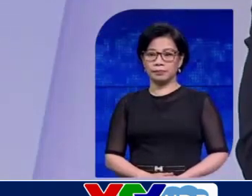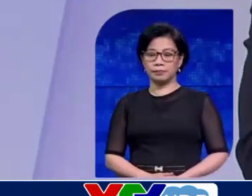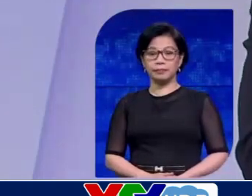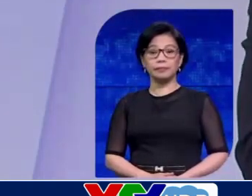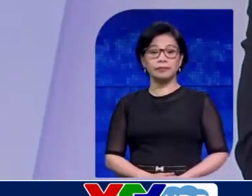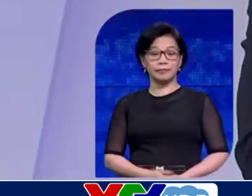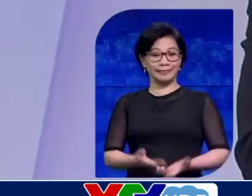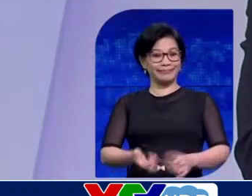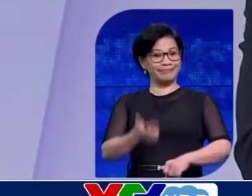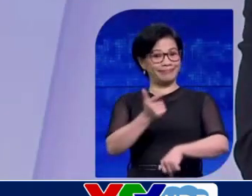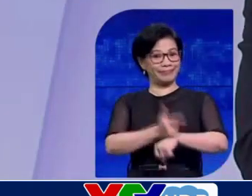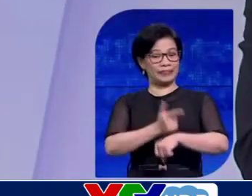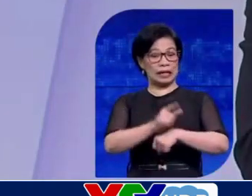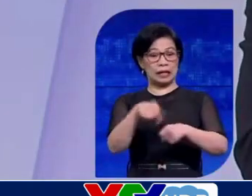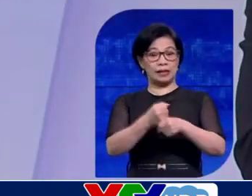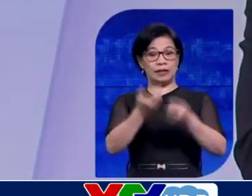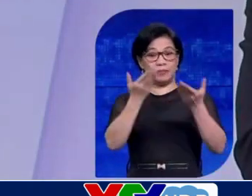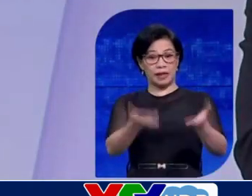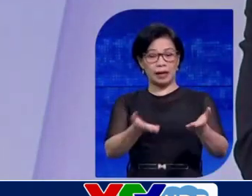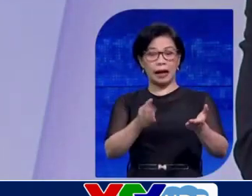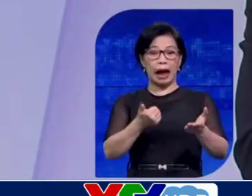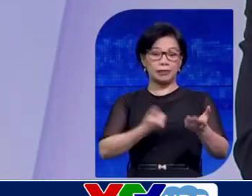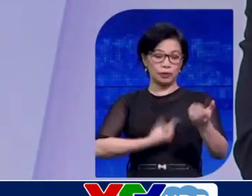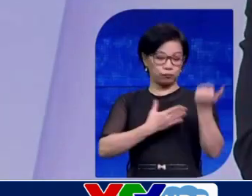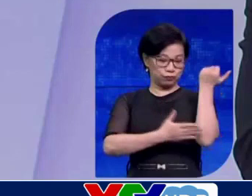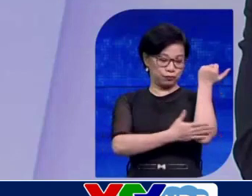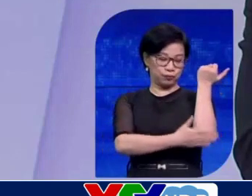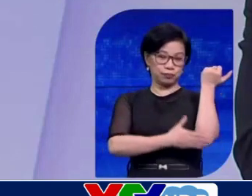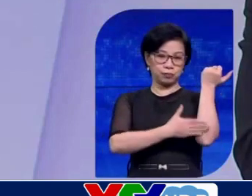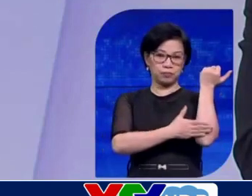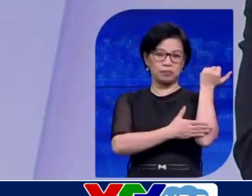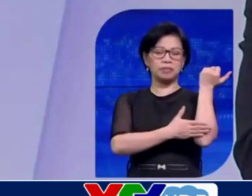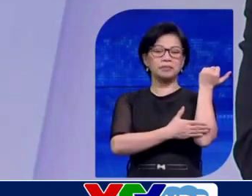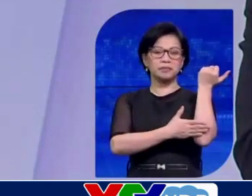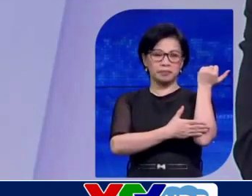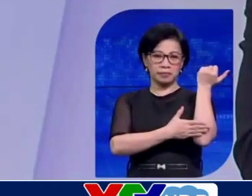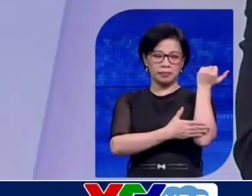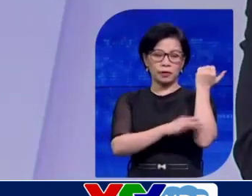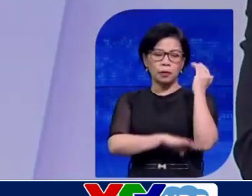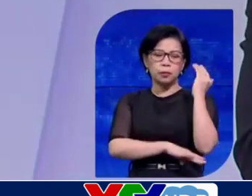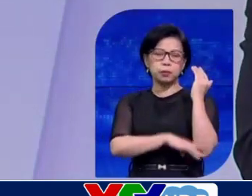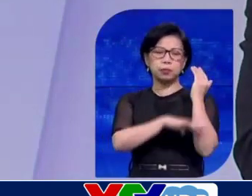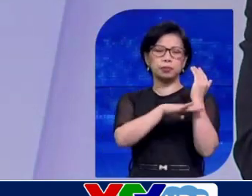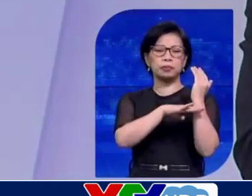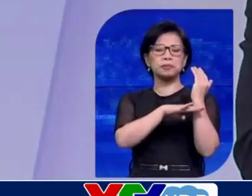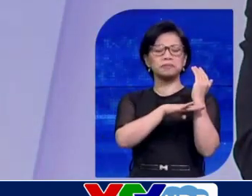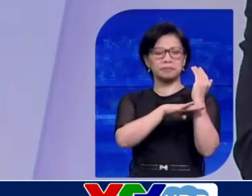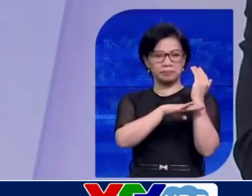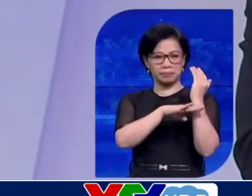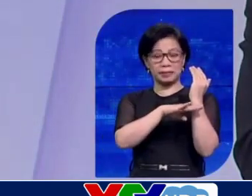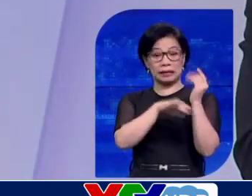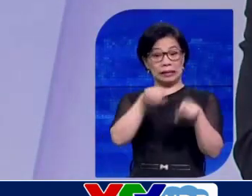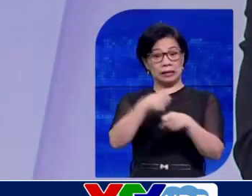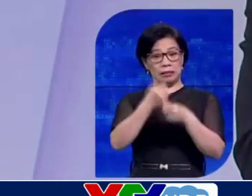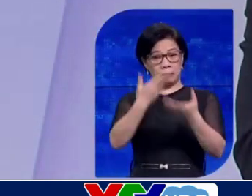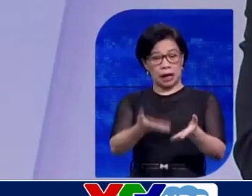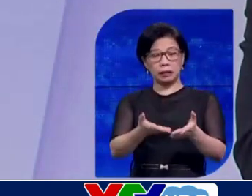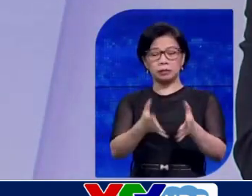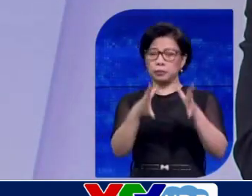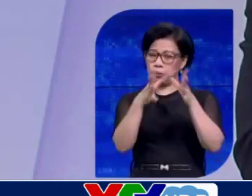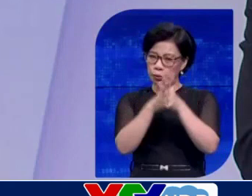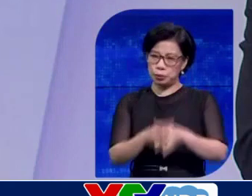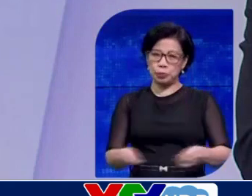Đến thời điểm này, có thể khẳng định năm nay bà con vùng đồng bằng sông Cửu Long sẽ lại mất thêm một mùa lũ. Những mùa lũ thấp như năm nay thì đã trở nên phổ biến hơn